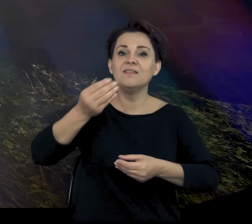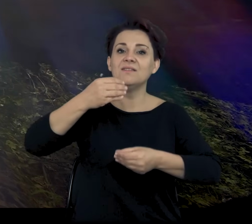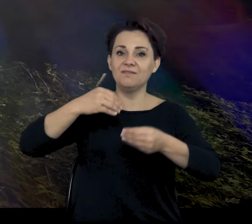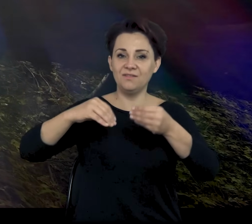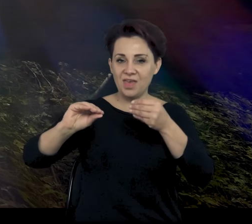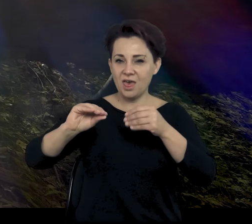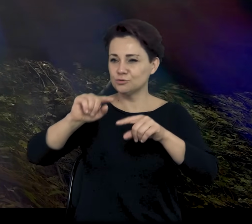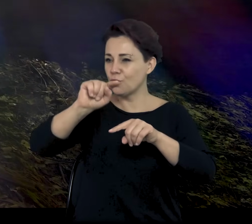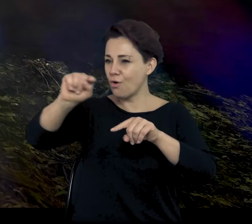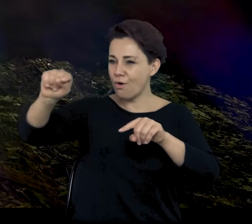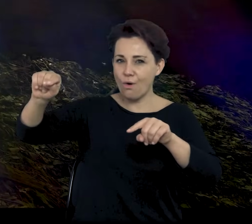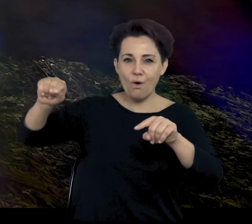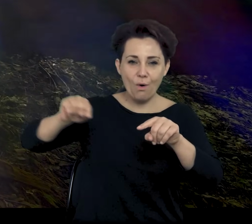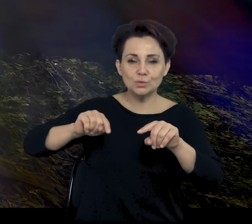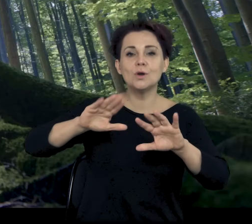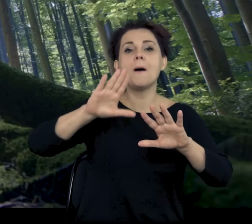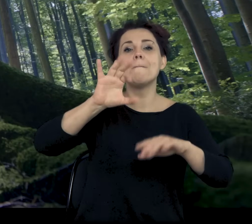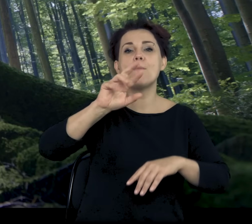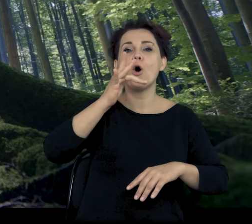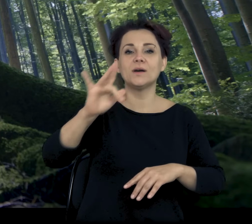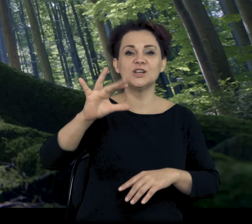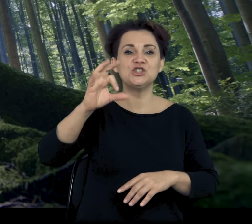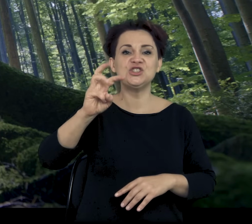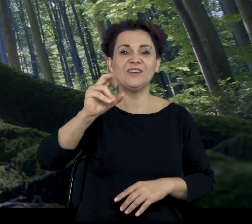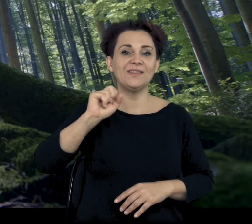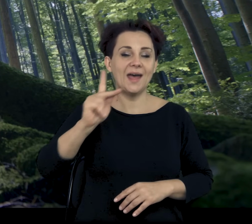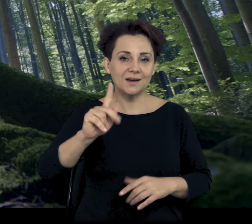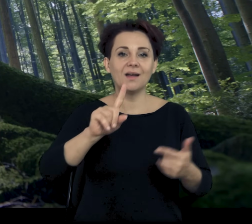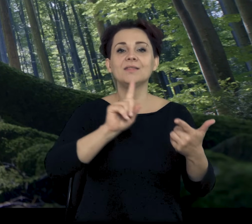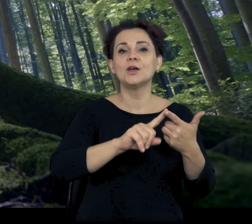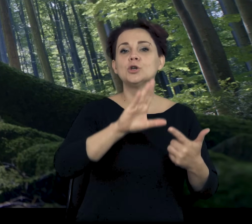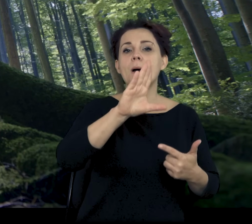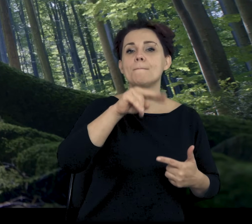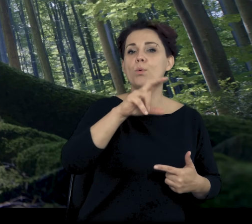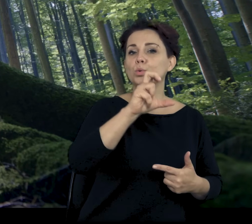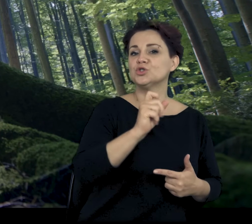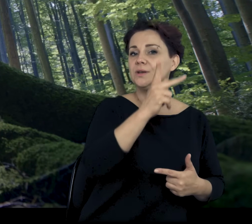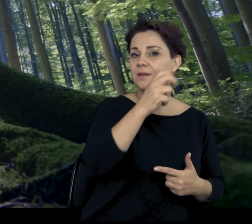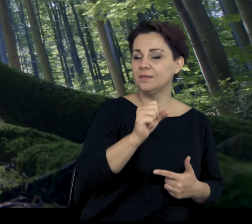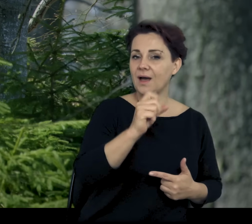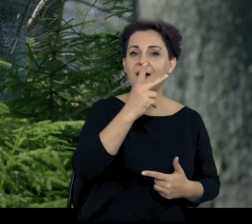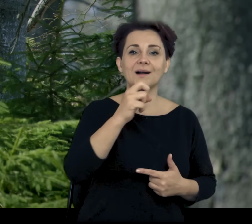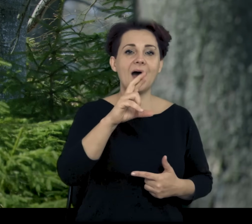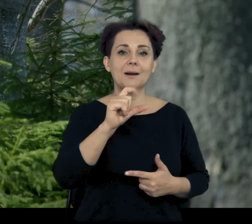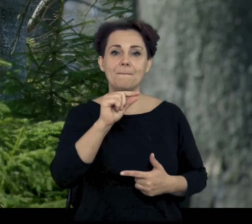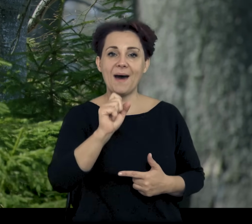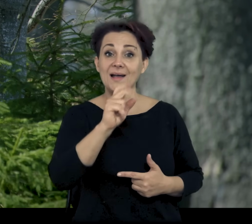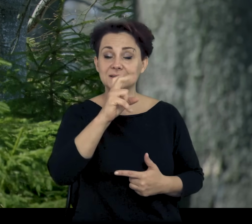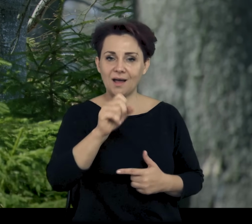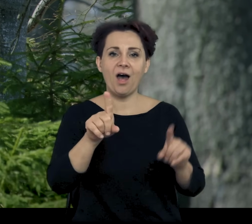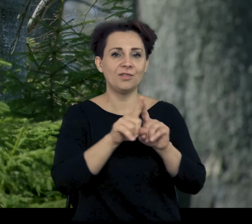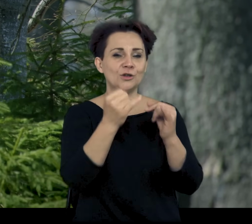Znaczną ich część stanowią bory świerkowe oraz buczyna karpacka i lasy bukowo-jodłowe. W